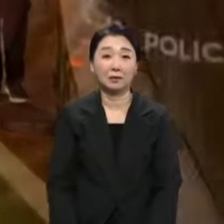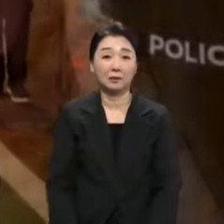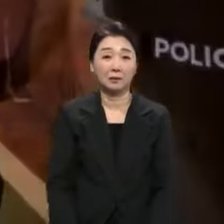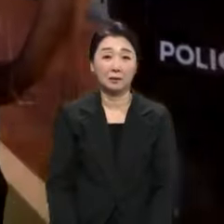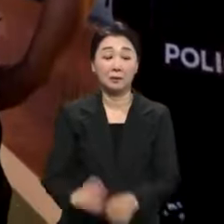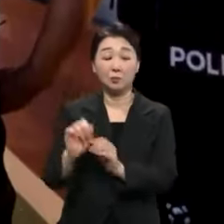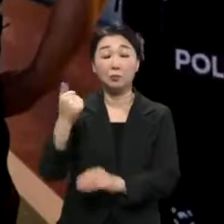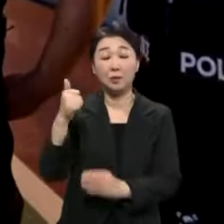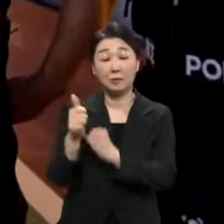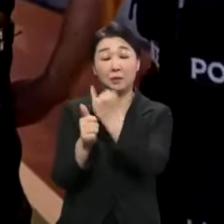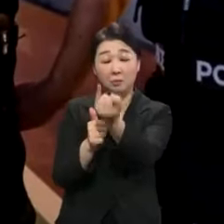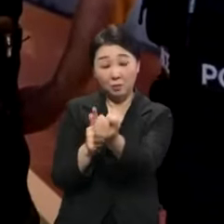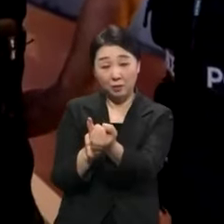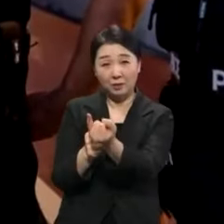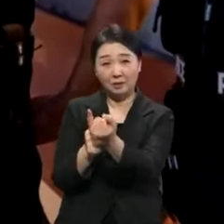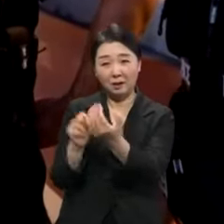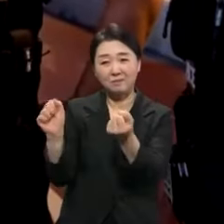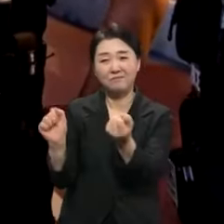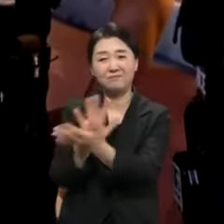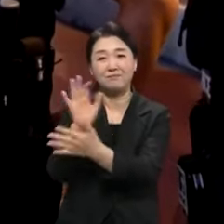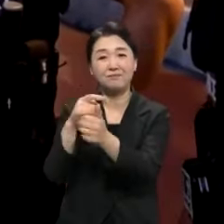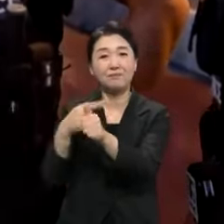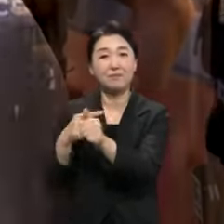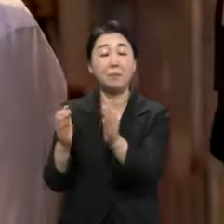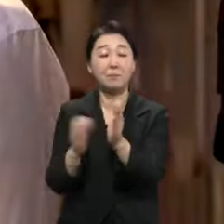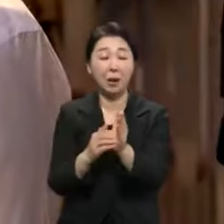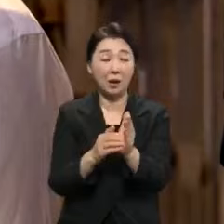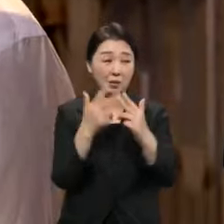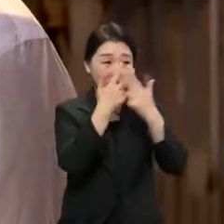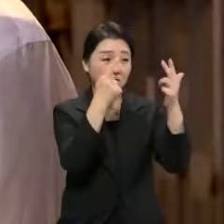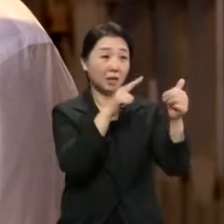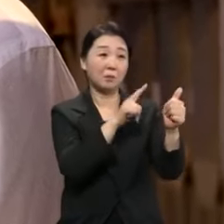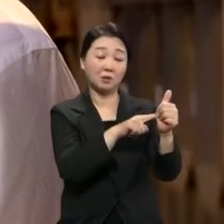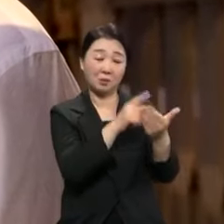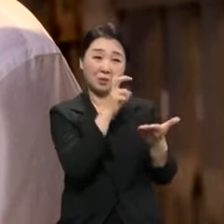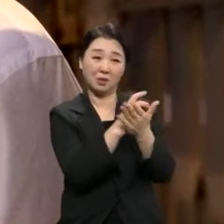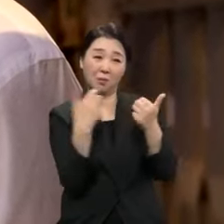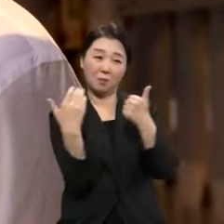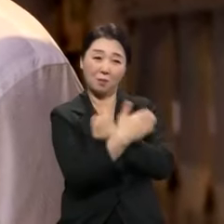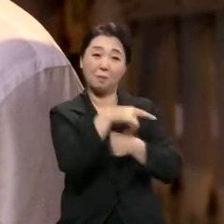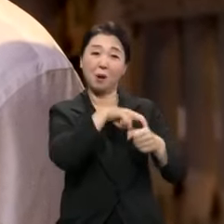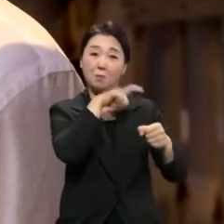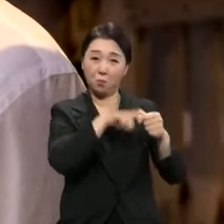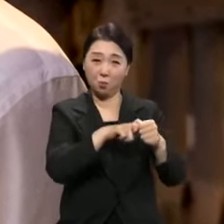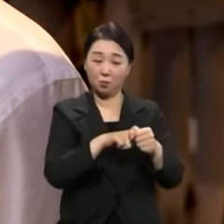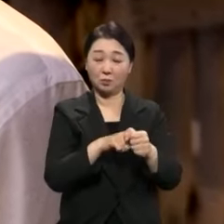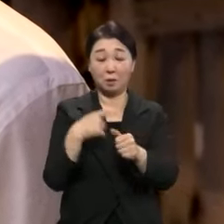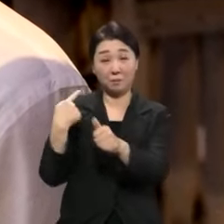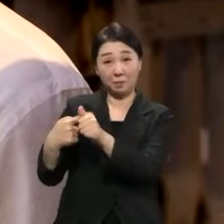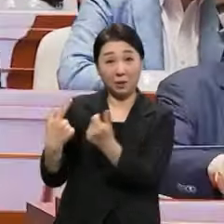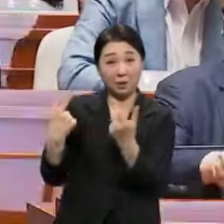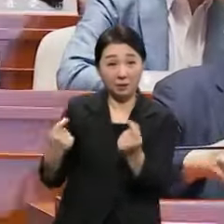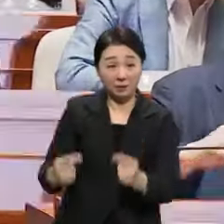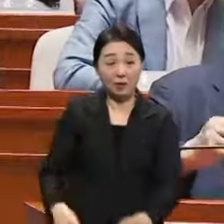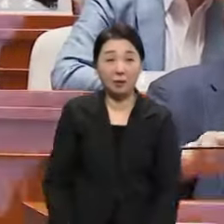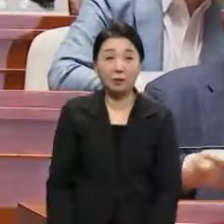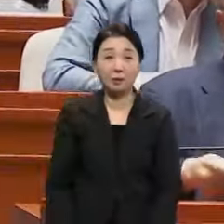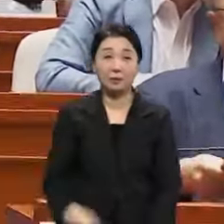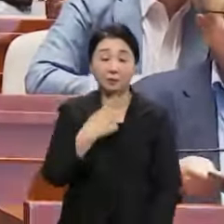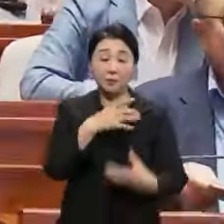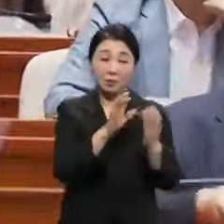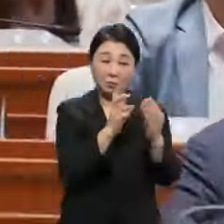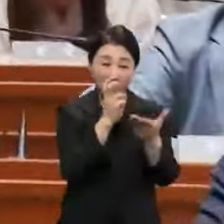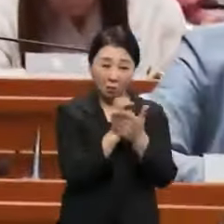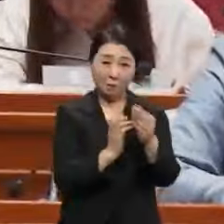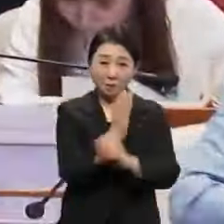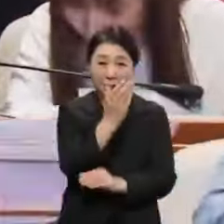비난은 이재명 대표의 사법 리스크를 방어하기 위한 것이라고 주장했습니다. 민주당의 법안 처리에 맞서